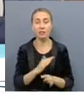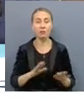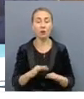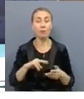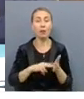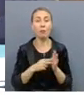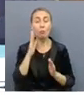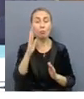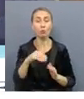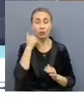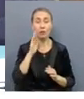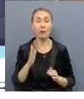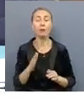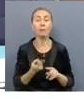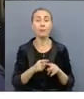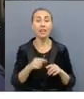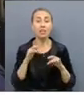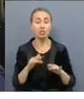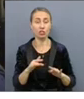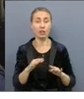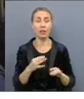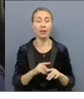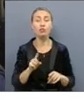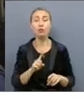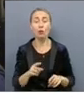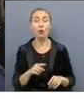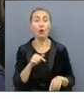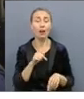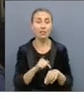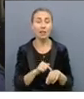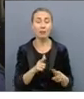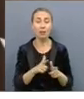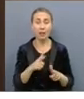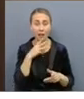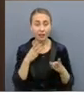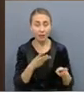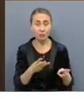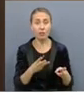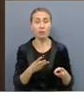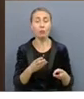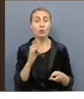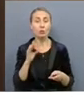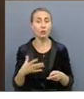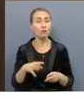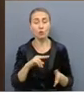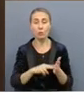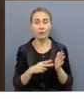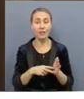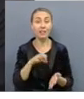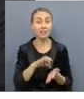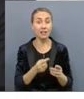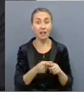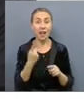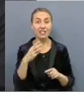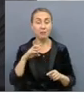будущем году данный вопрос найдет свое решение. Что касается подготовки к отопительному сезону, то тут все по плану. На эти цели выделено